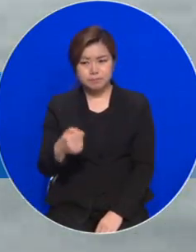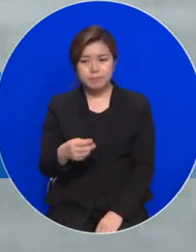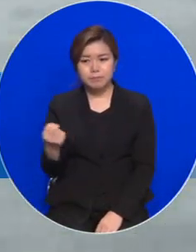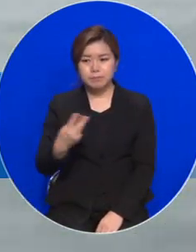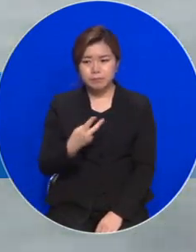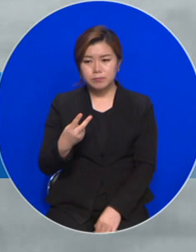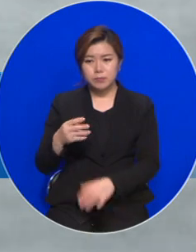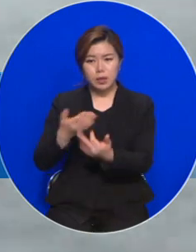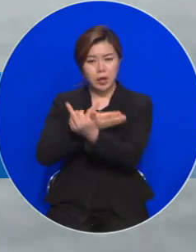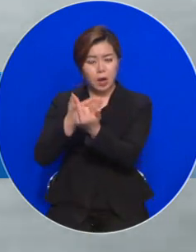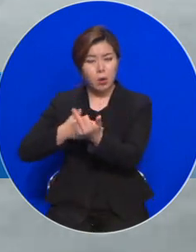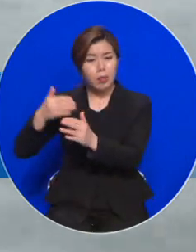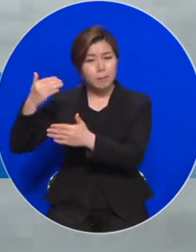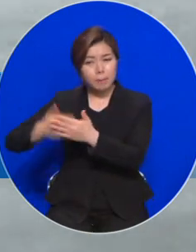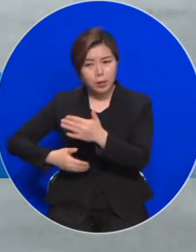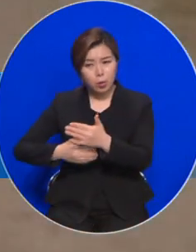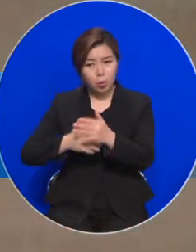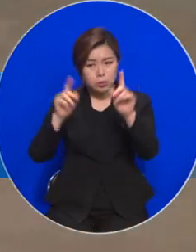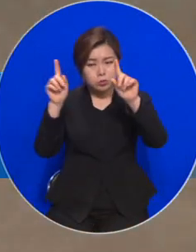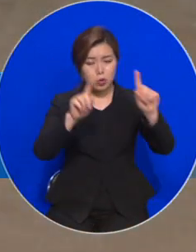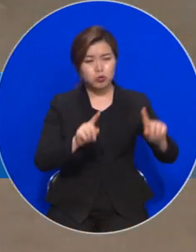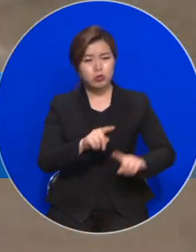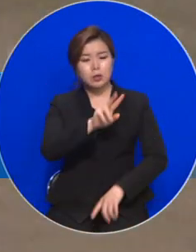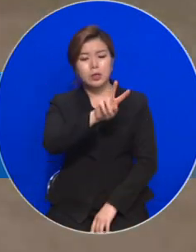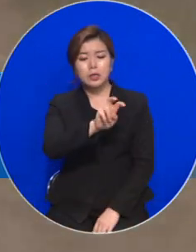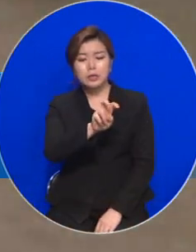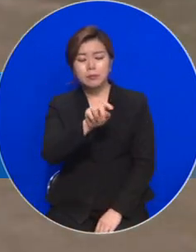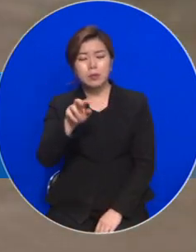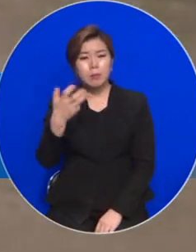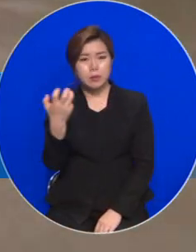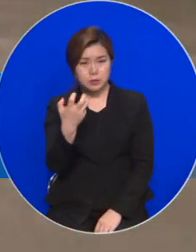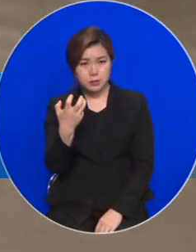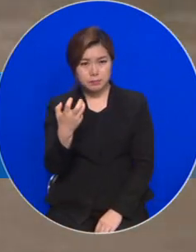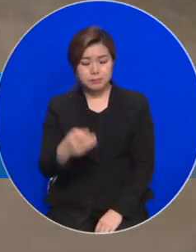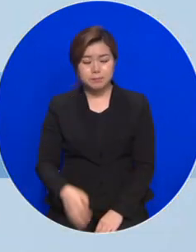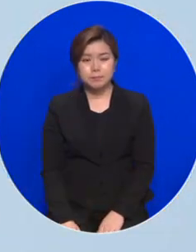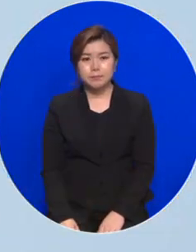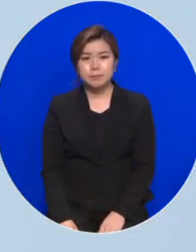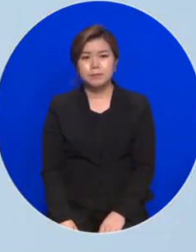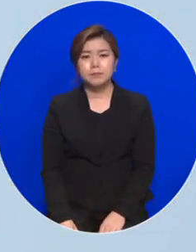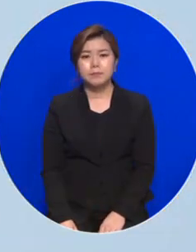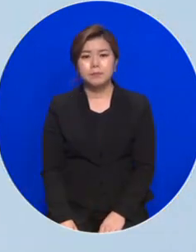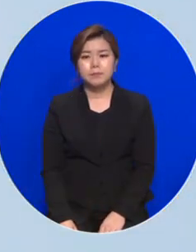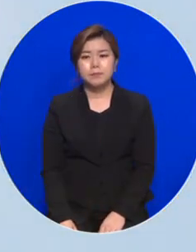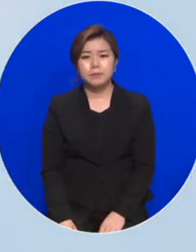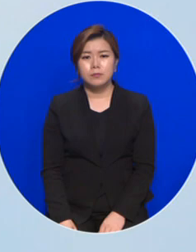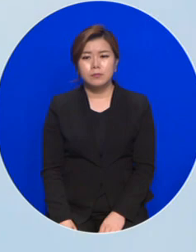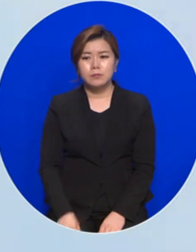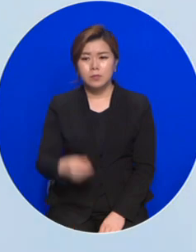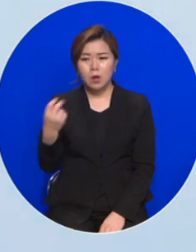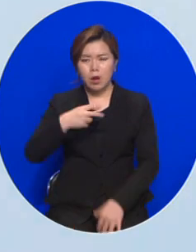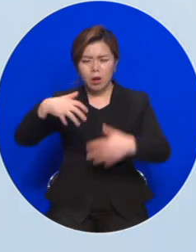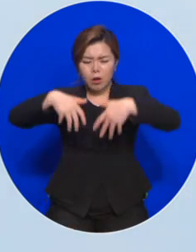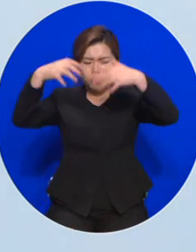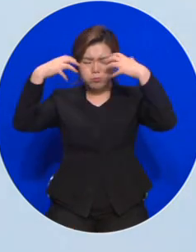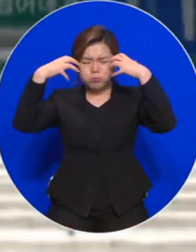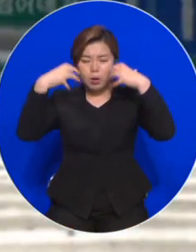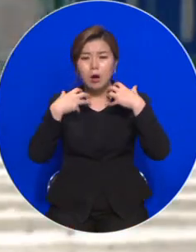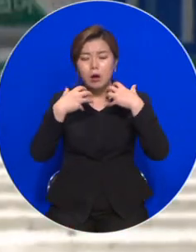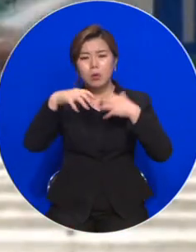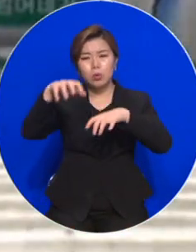150mm, 강원 동해안을 제외한 그 밖의 지역은 20에서 80mm입니다. 한편 폭염이 이어지는 곳도